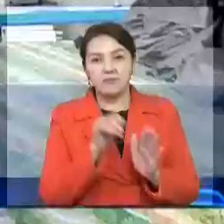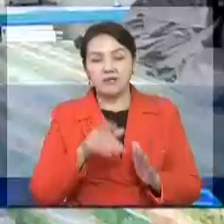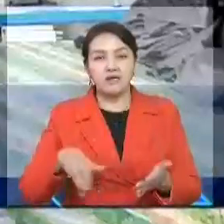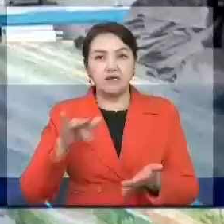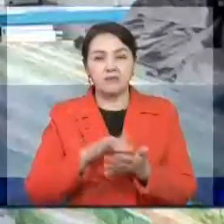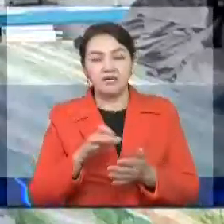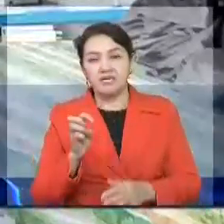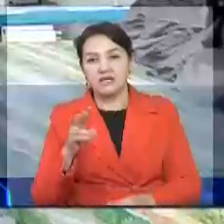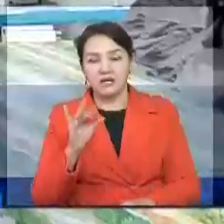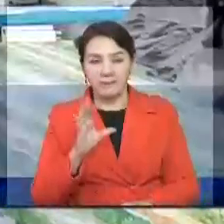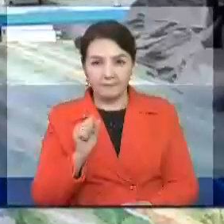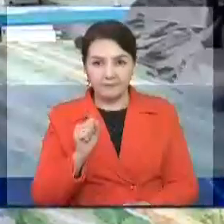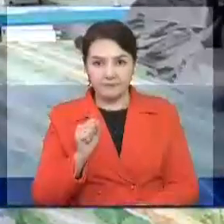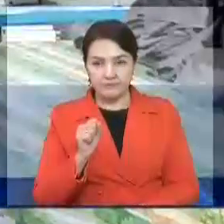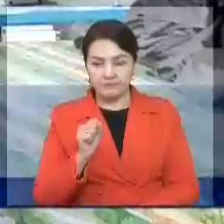городского маслихата,